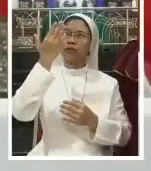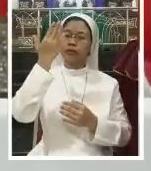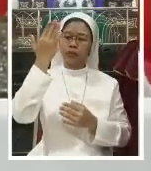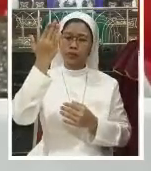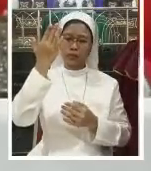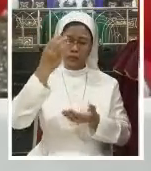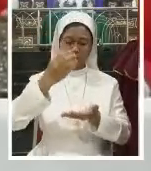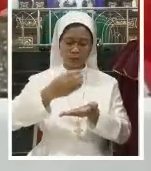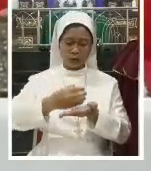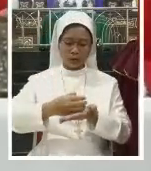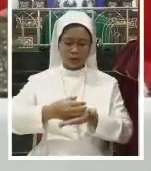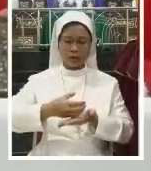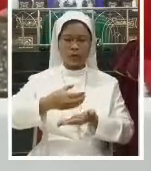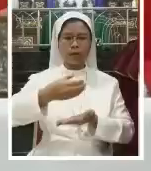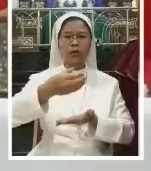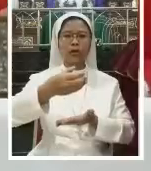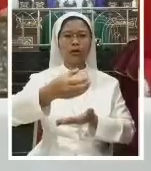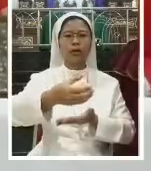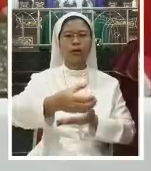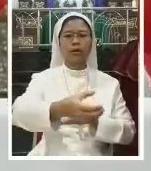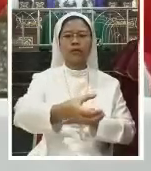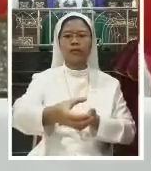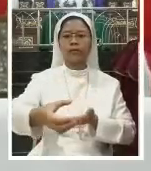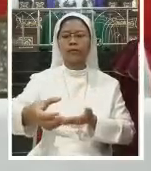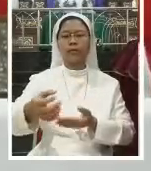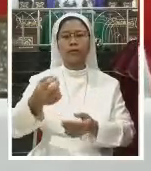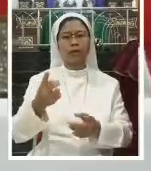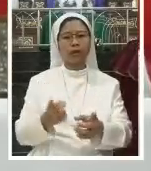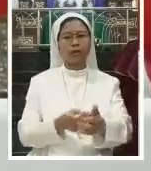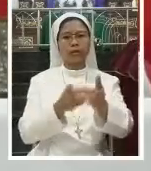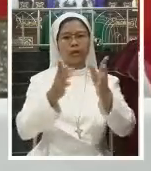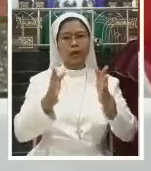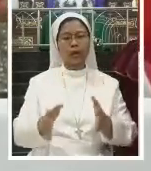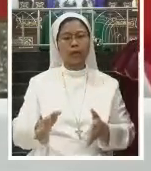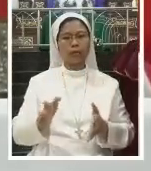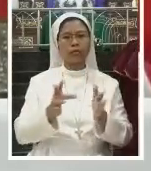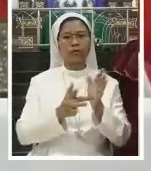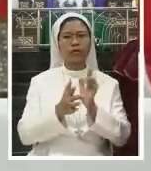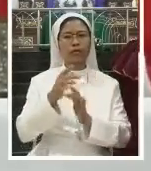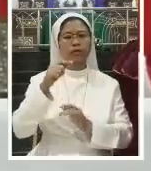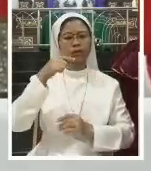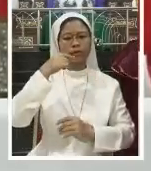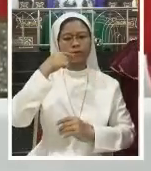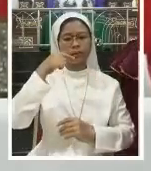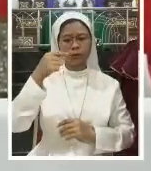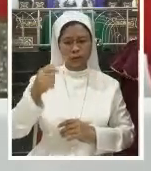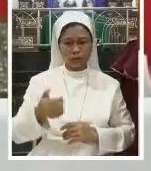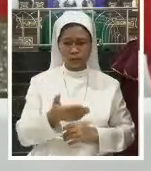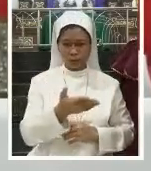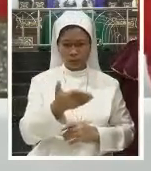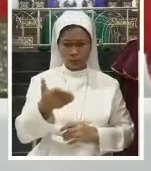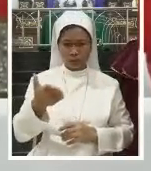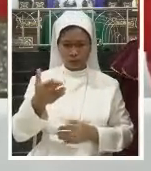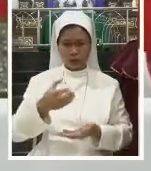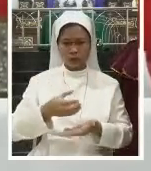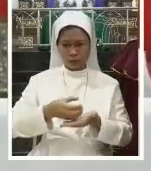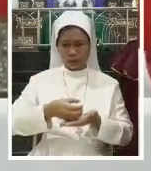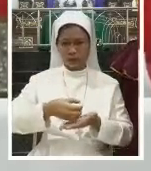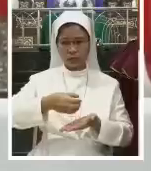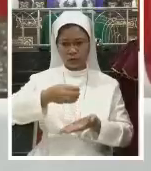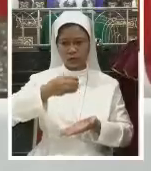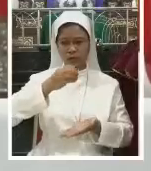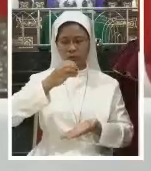imo, itinao sa siyang mga disipulos na ang sabi, mag-ako kamugabos